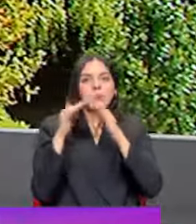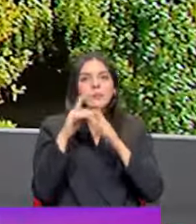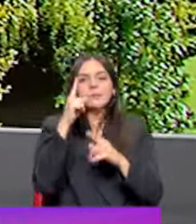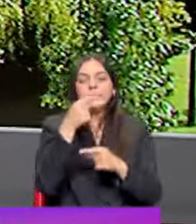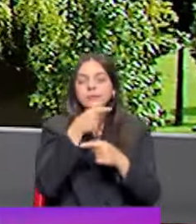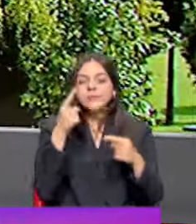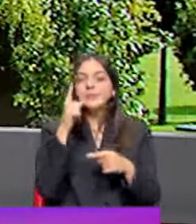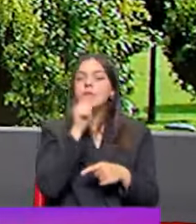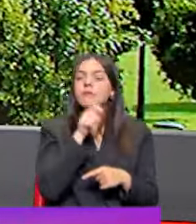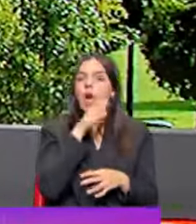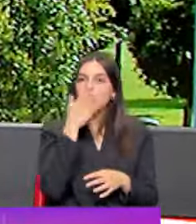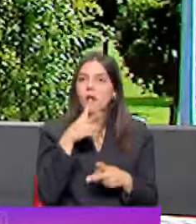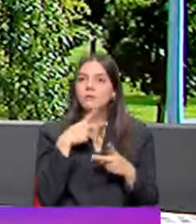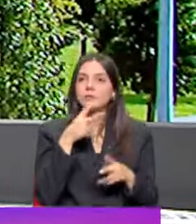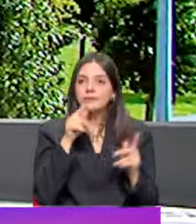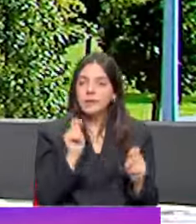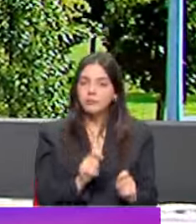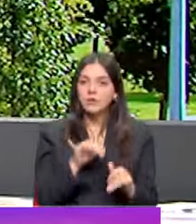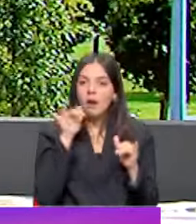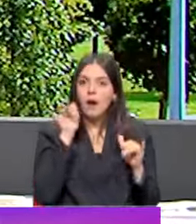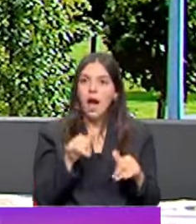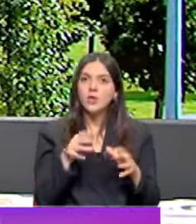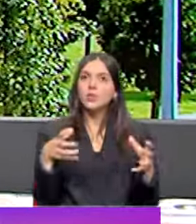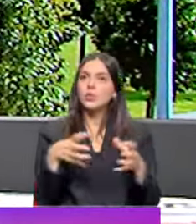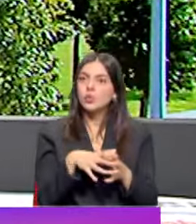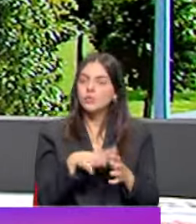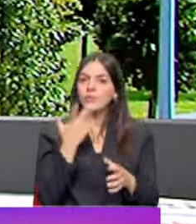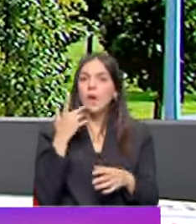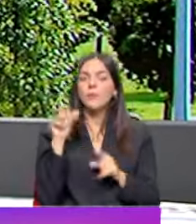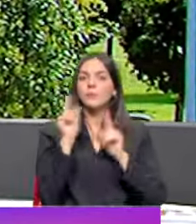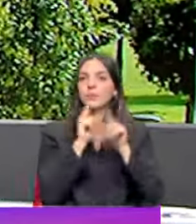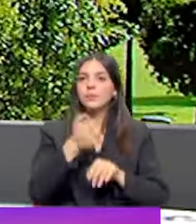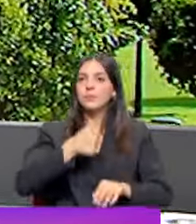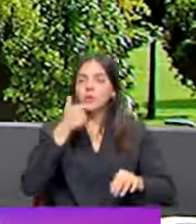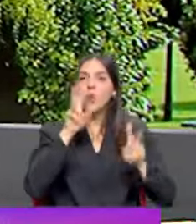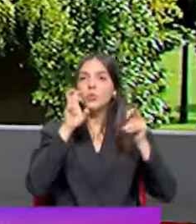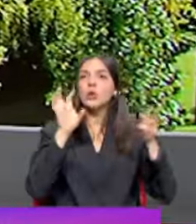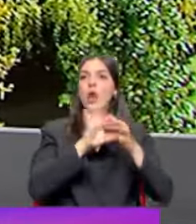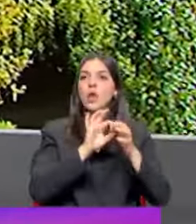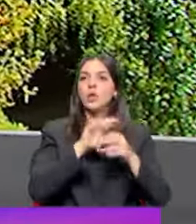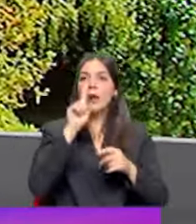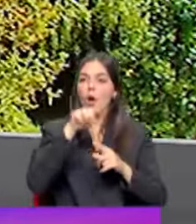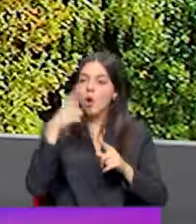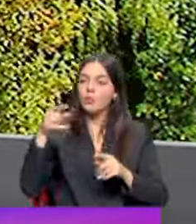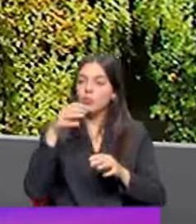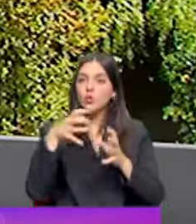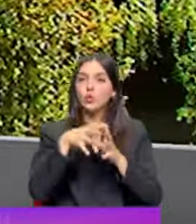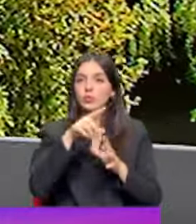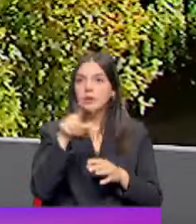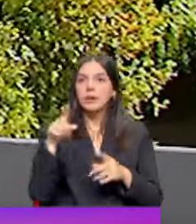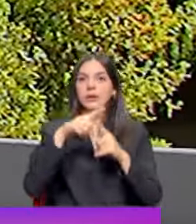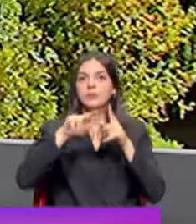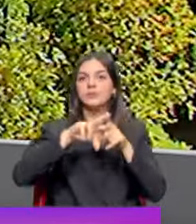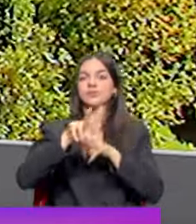ihmal eksik yok açıklaması yapmışlar. Aynı kurum ya da Adalet Bakanlığı'nın konuyla ilgili diğer birimleri Tayfun